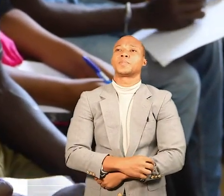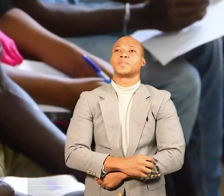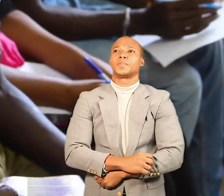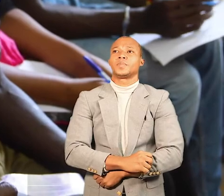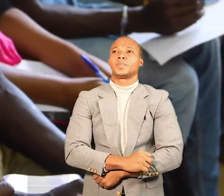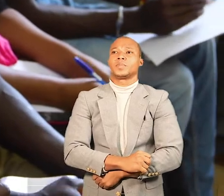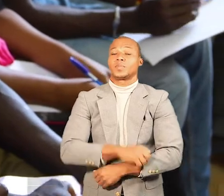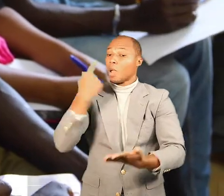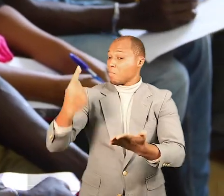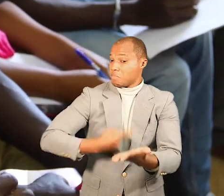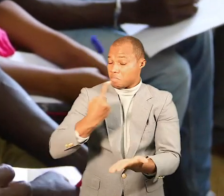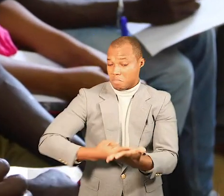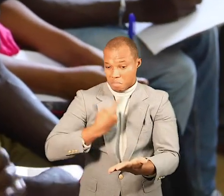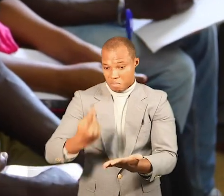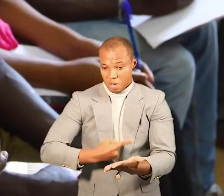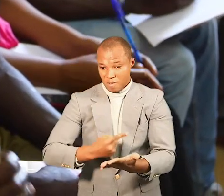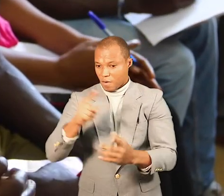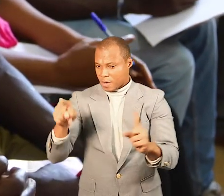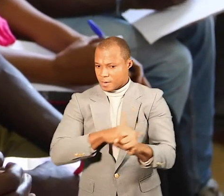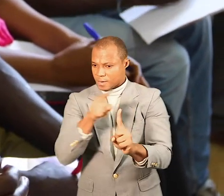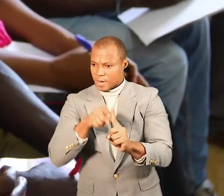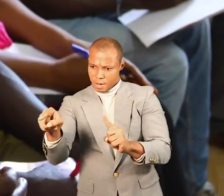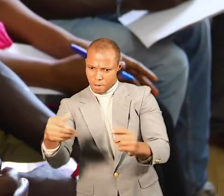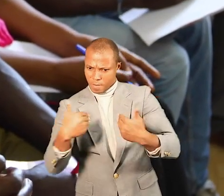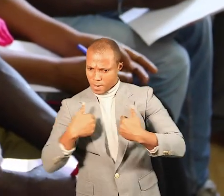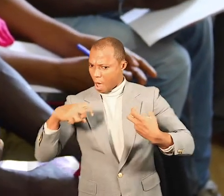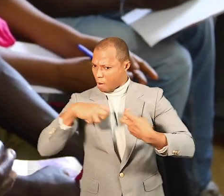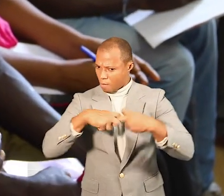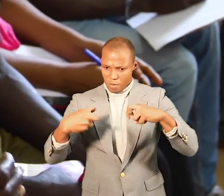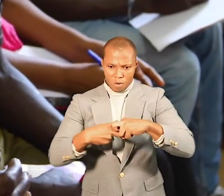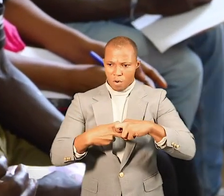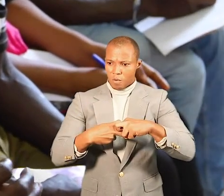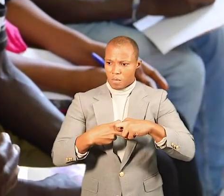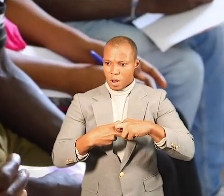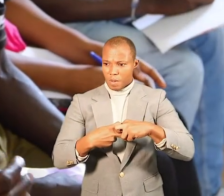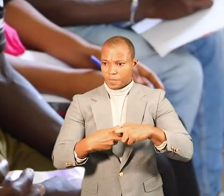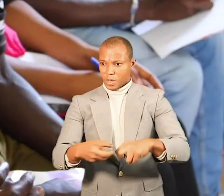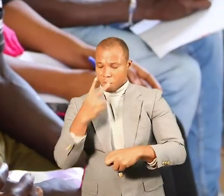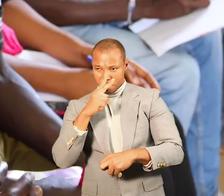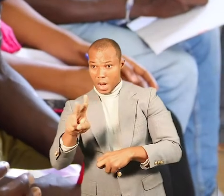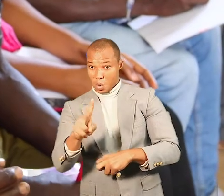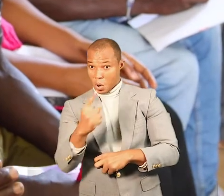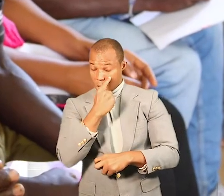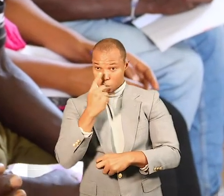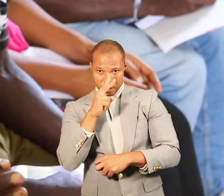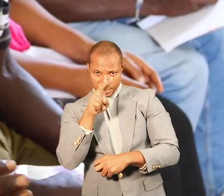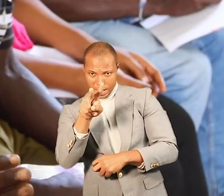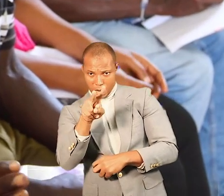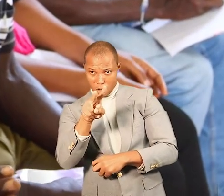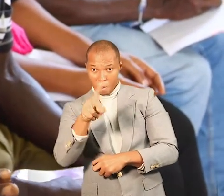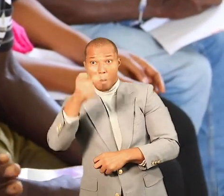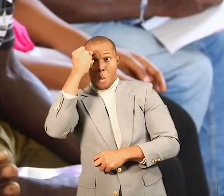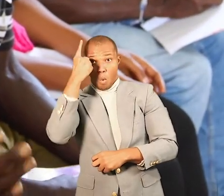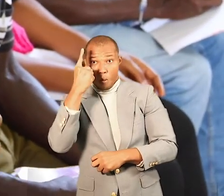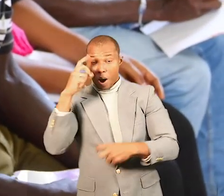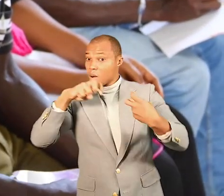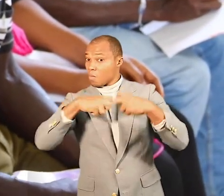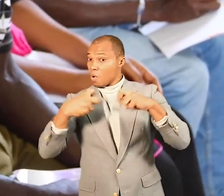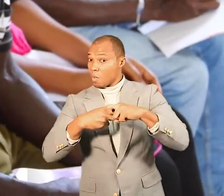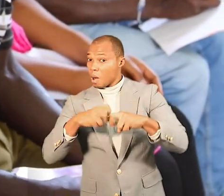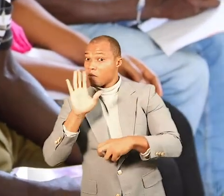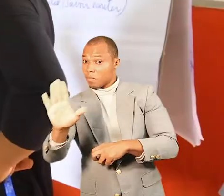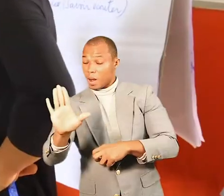indiqué parce que parfois l'elle gagne problème il gagne problème c'est avec ciel pour le gado pour